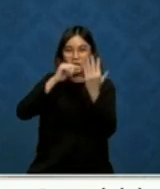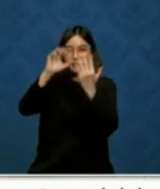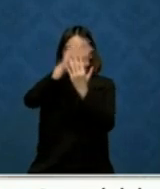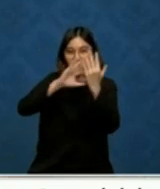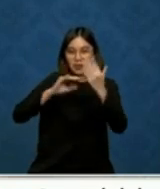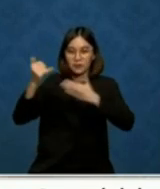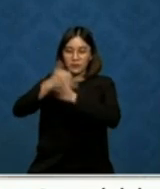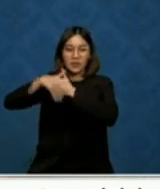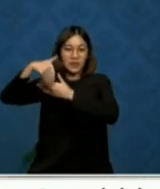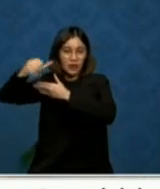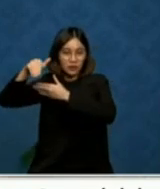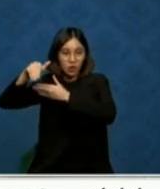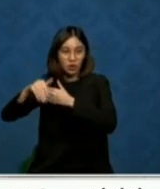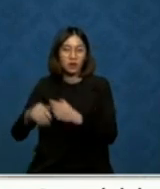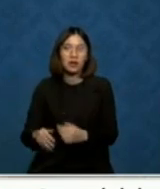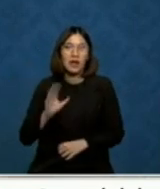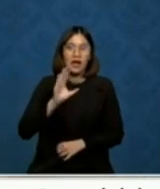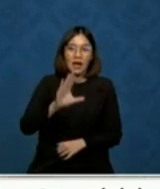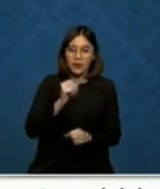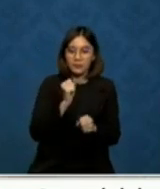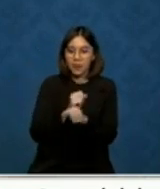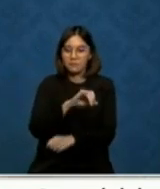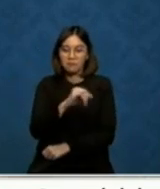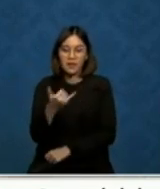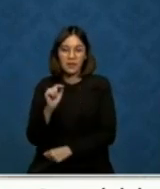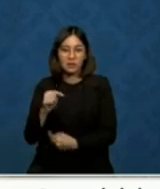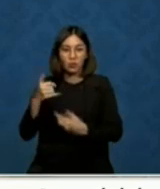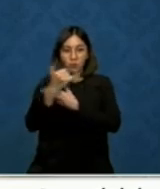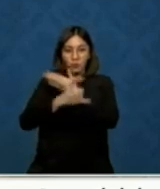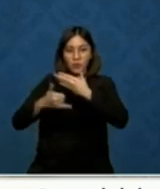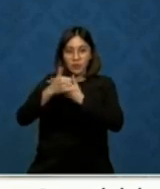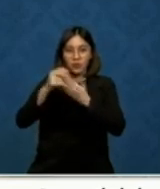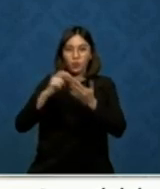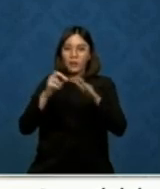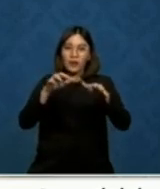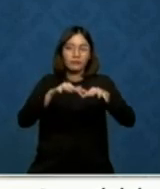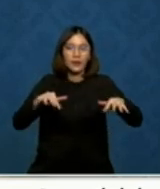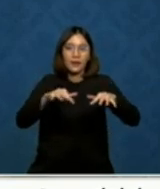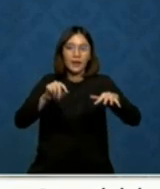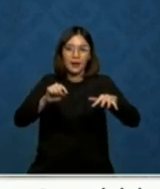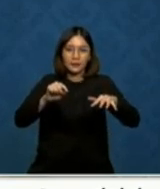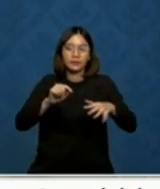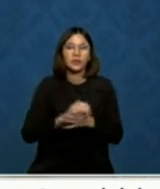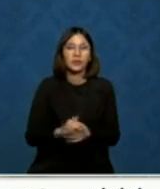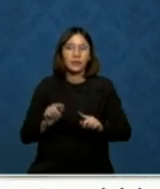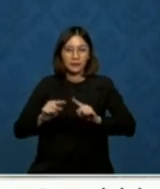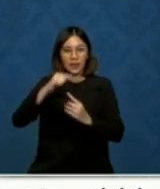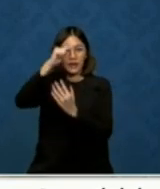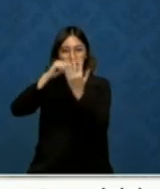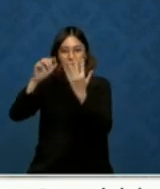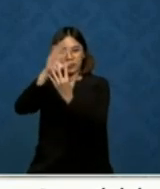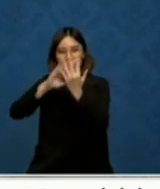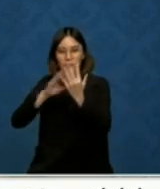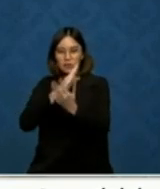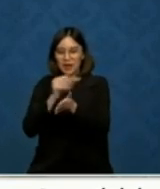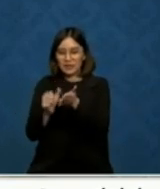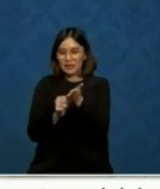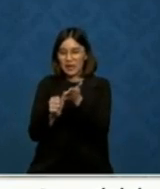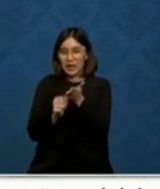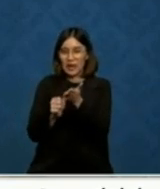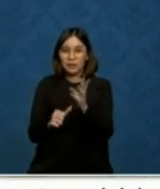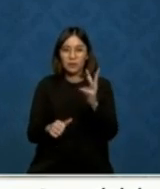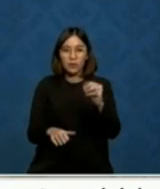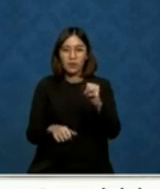ศและเรื่องการห้ามกระทำบางอย่างนี่ในต่างประเทศเป็นเรื่องปกติครับแต่ประเทศไทยถ้าเราไม่แก้มาตร